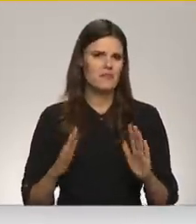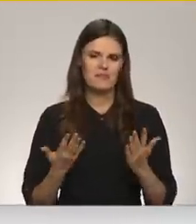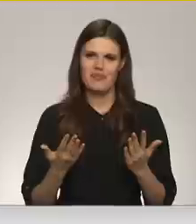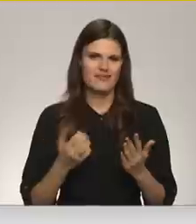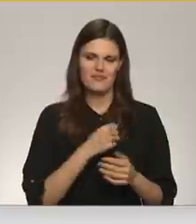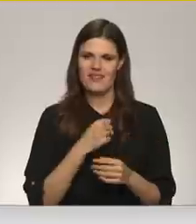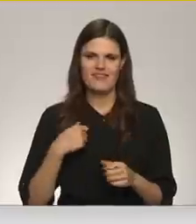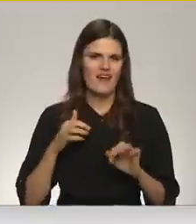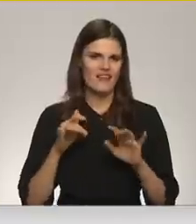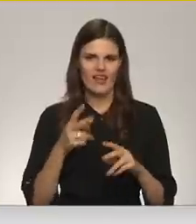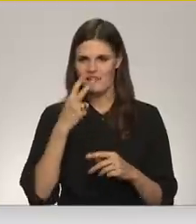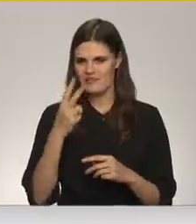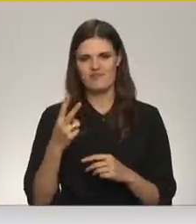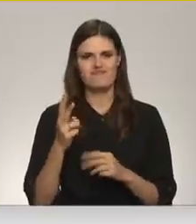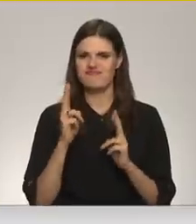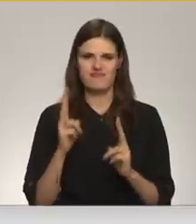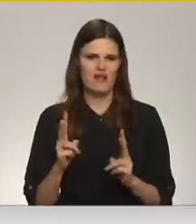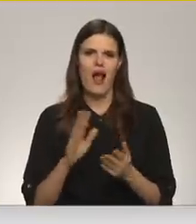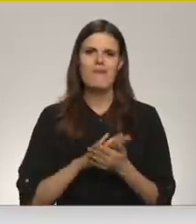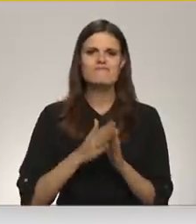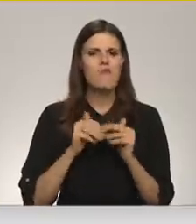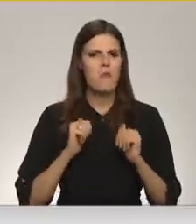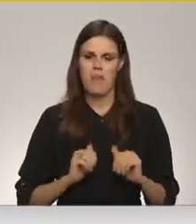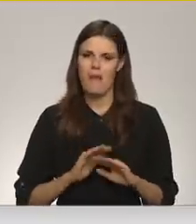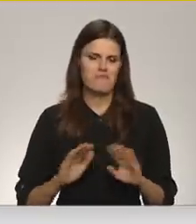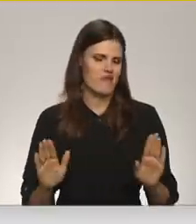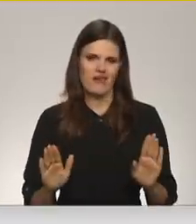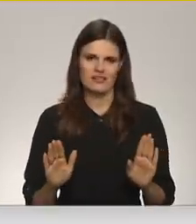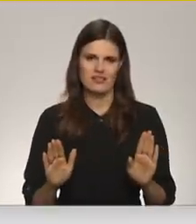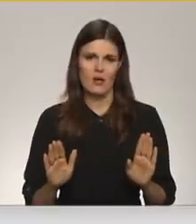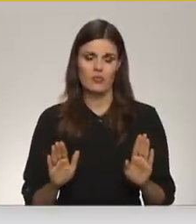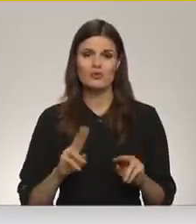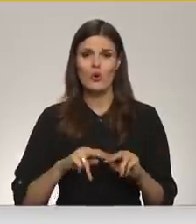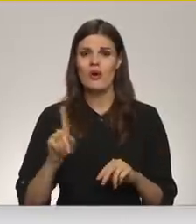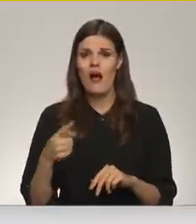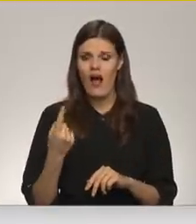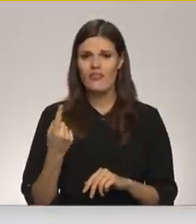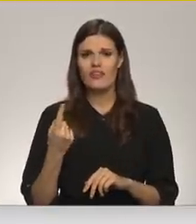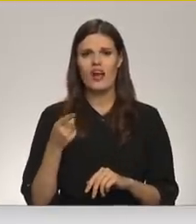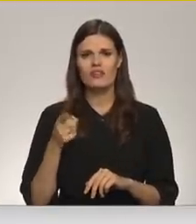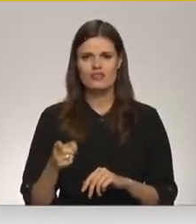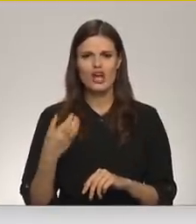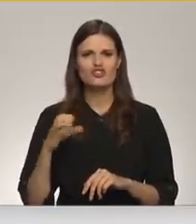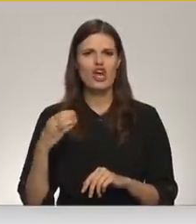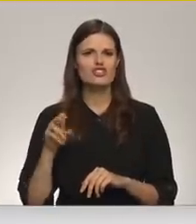tā militārā darbība liecina par pretējo. Un atkal šī